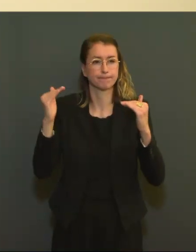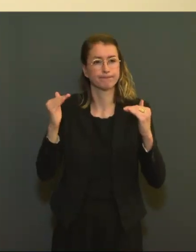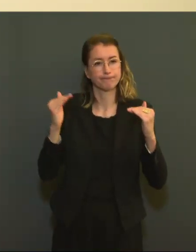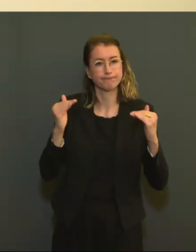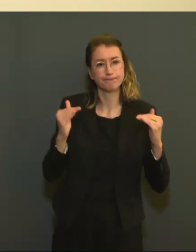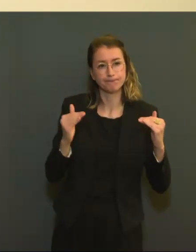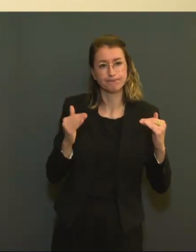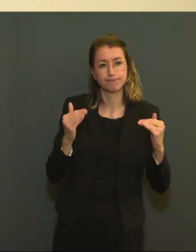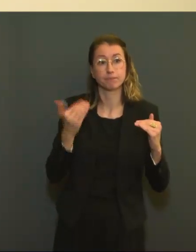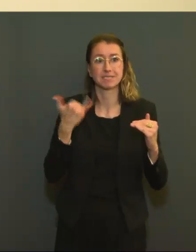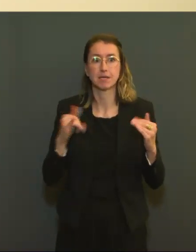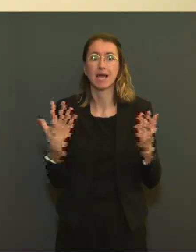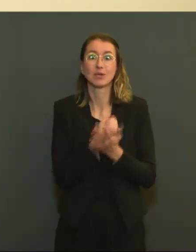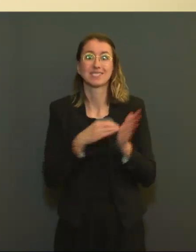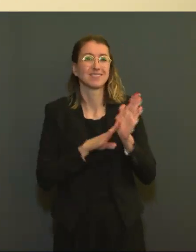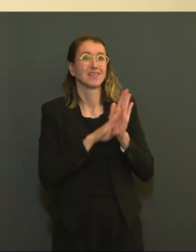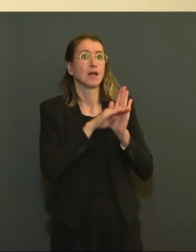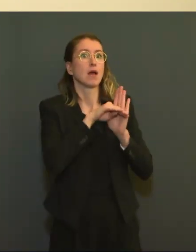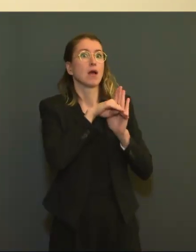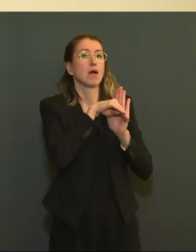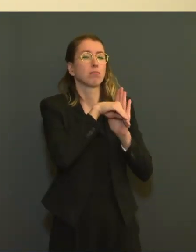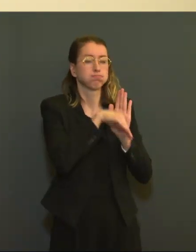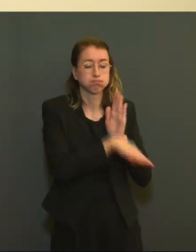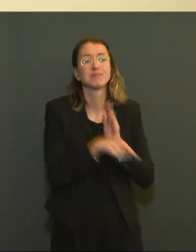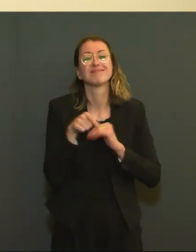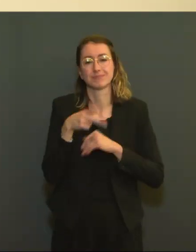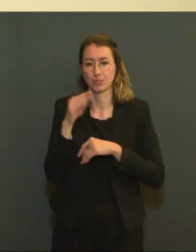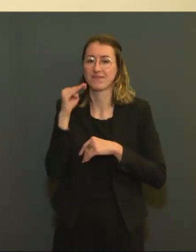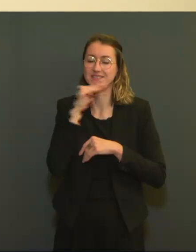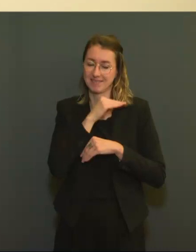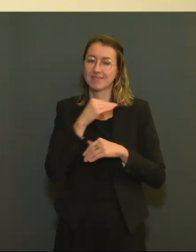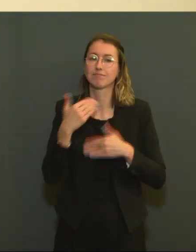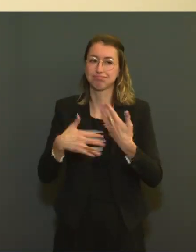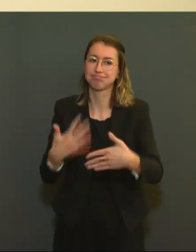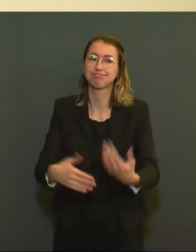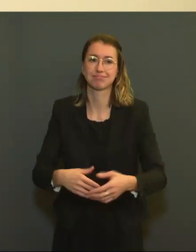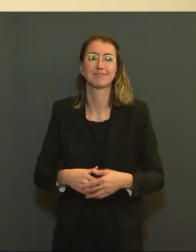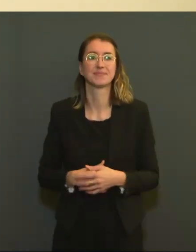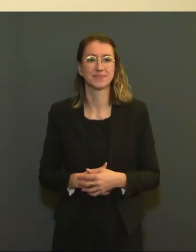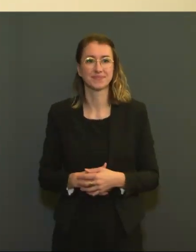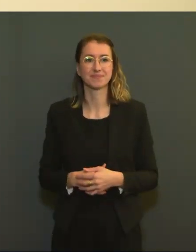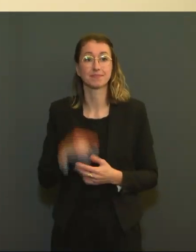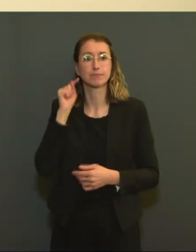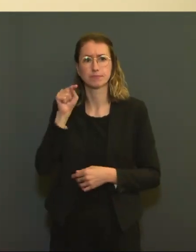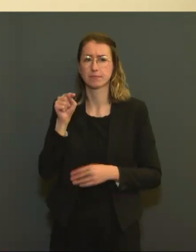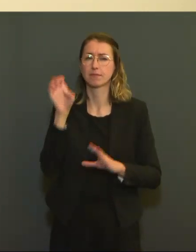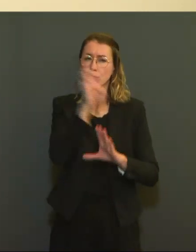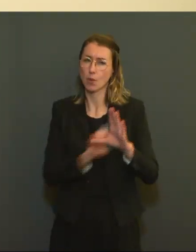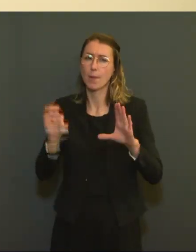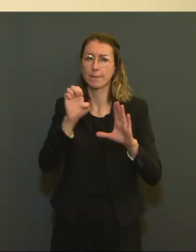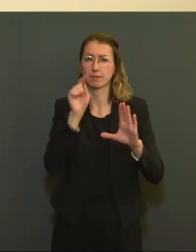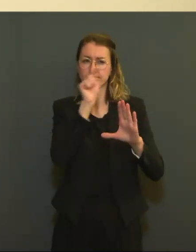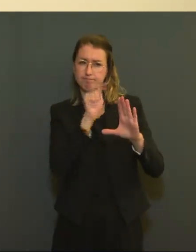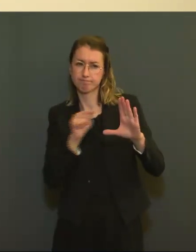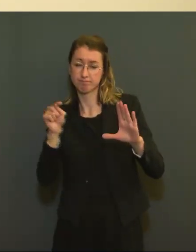temps. C'est la raison pour laquelle actuellement la plupart des pays européens prennent des mesures et